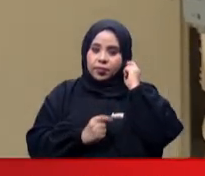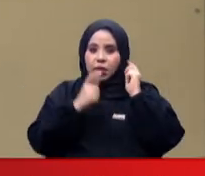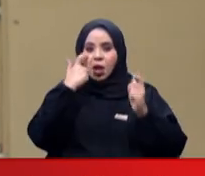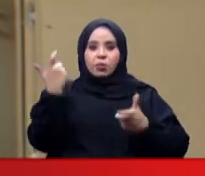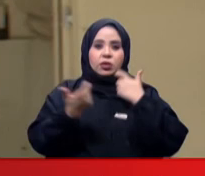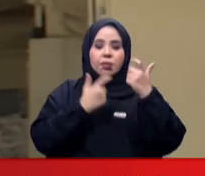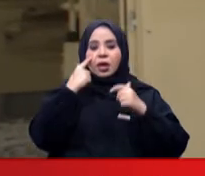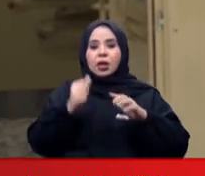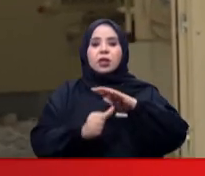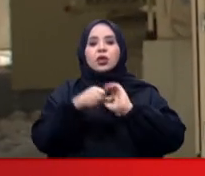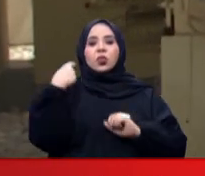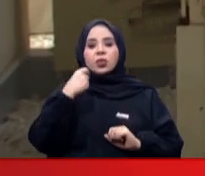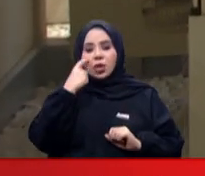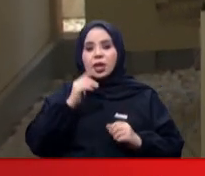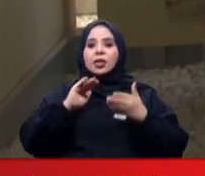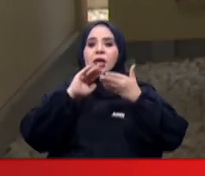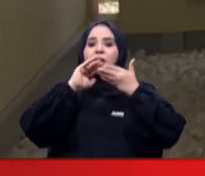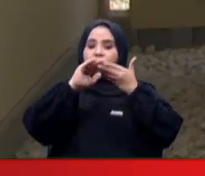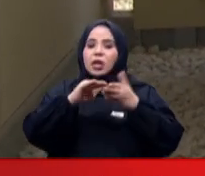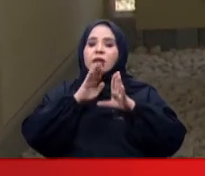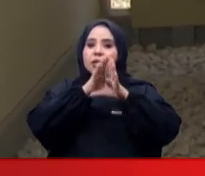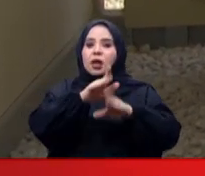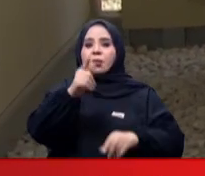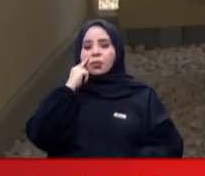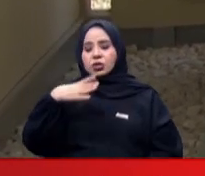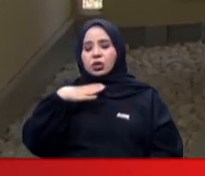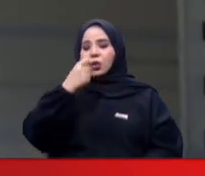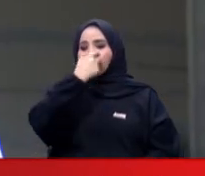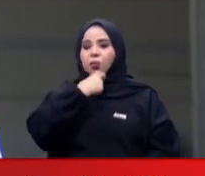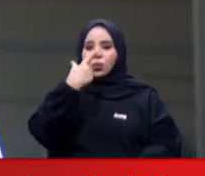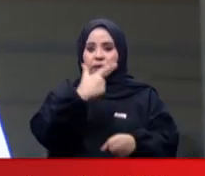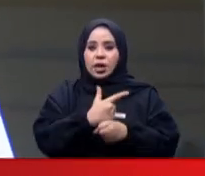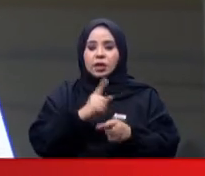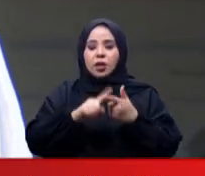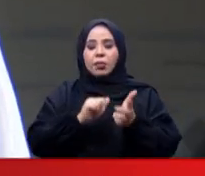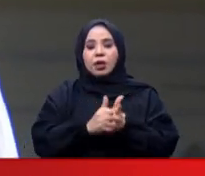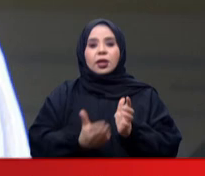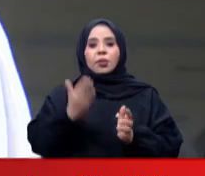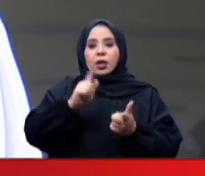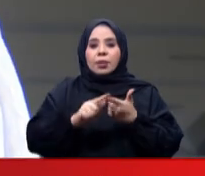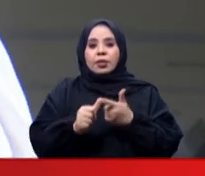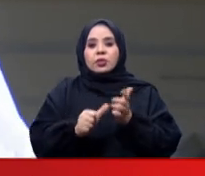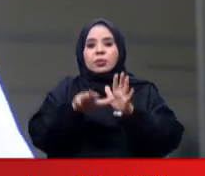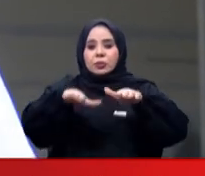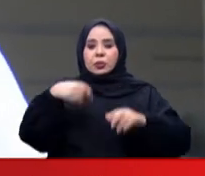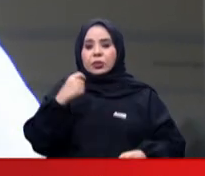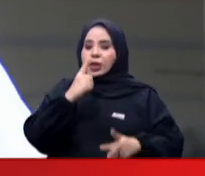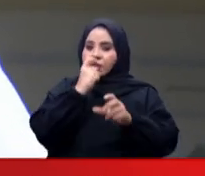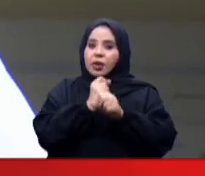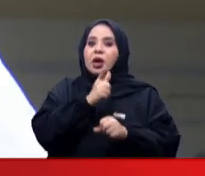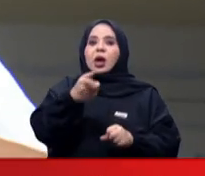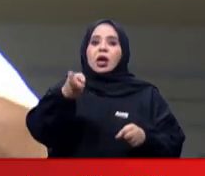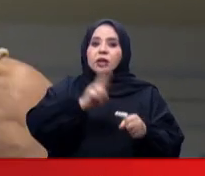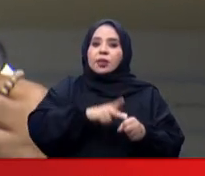المفدى، ومتابعة سمو رئيس الوزراء وبدعم وإسناد من سمو ولي العهد النائب الأول رئيس مجلس الوزراء الموقر،